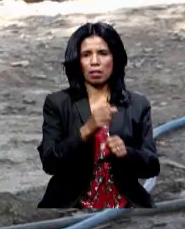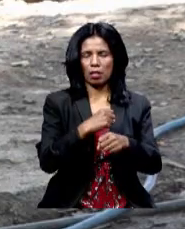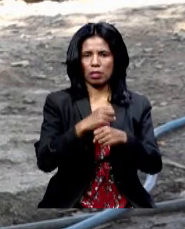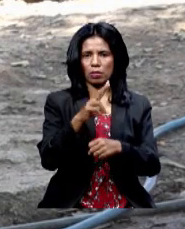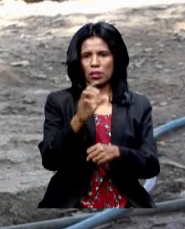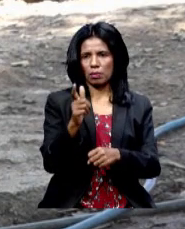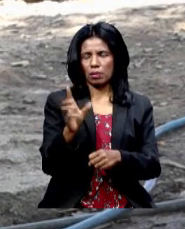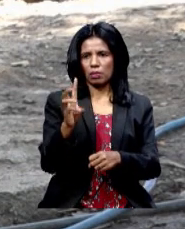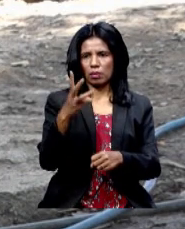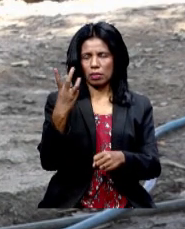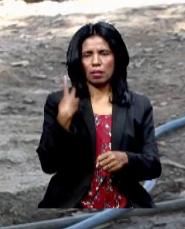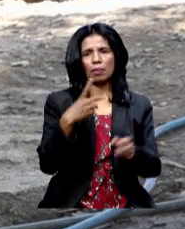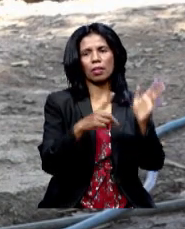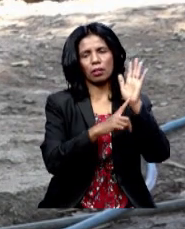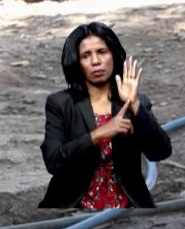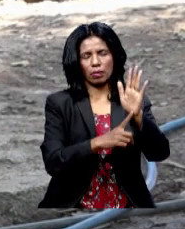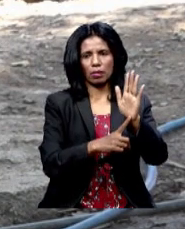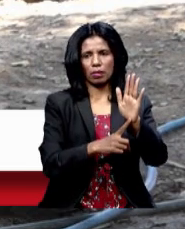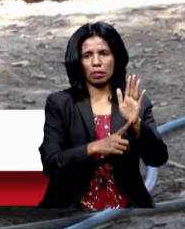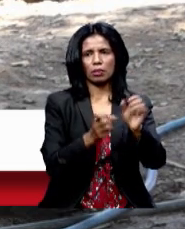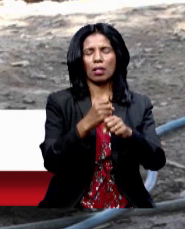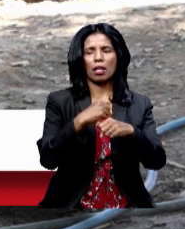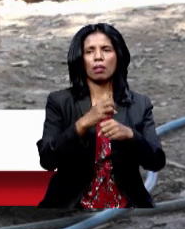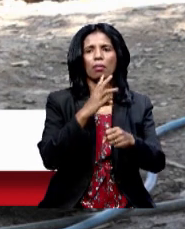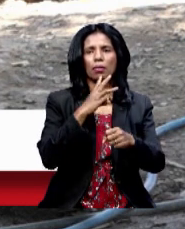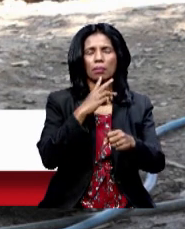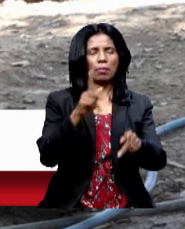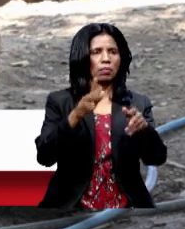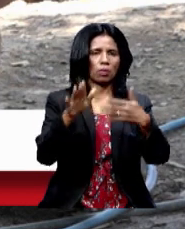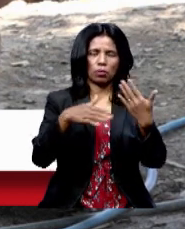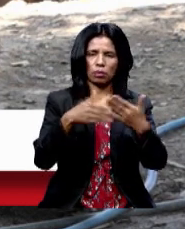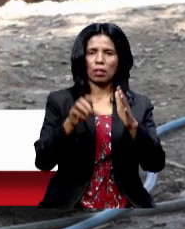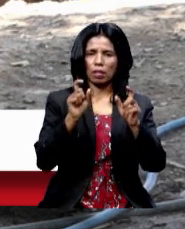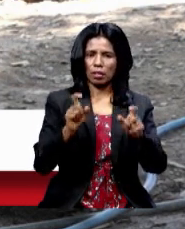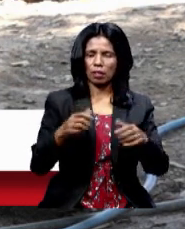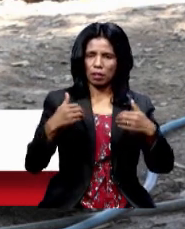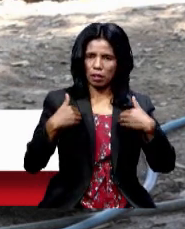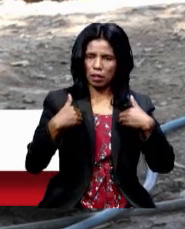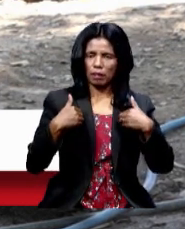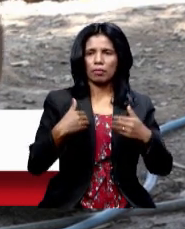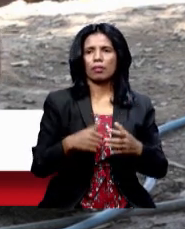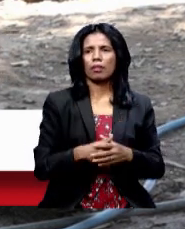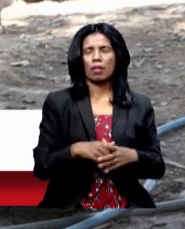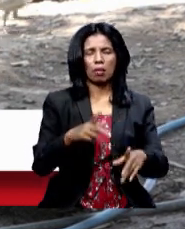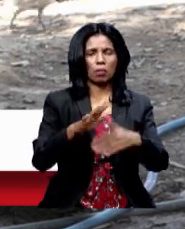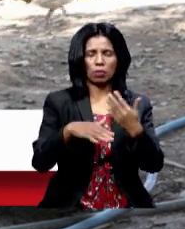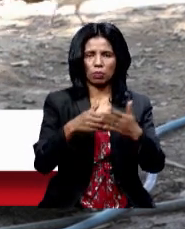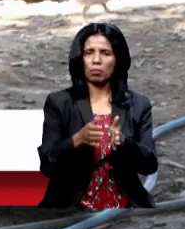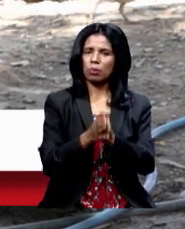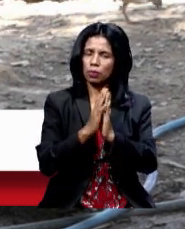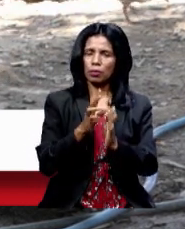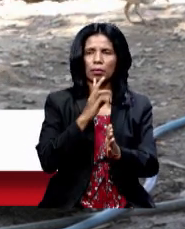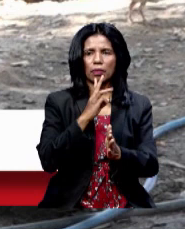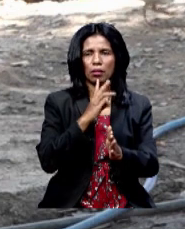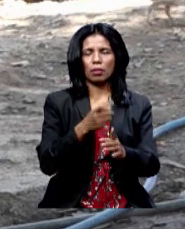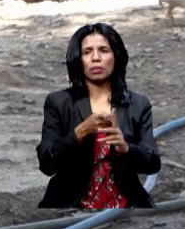2016, tam hato ona kata, ami kanu hato at halu bene hato pulsan tomak. Tam pulsan tomak misi bene, hosi